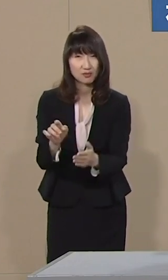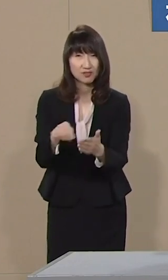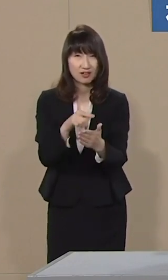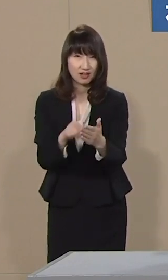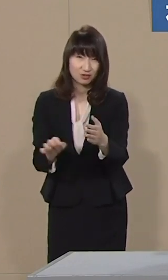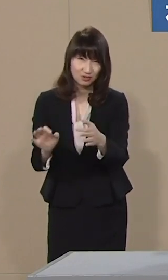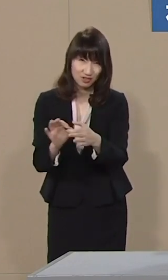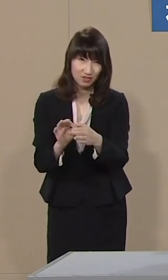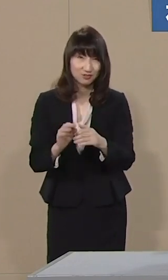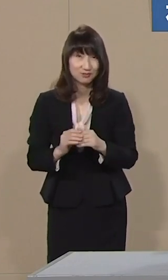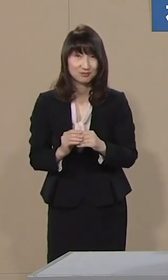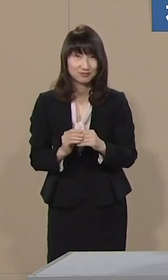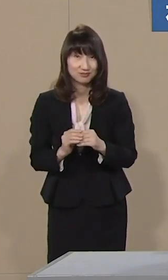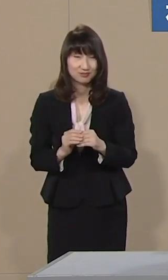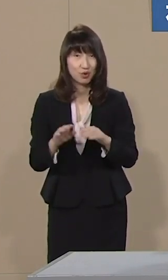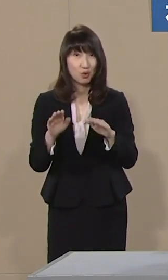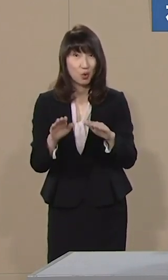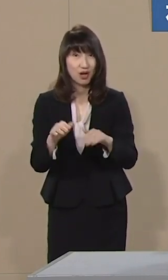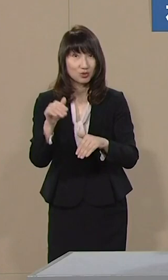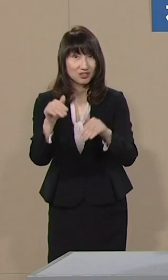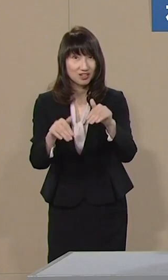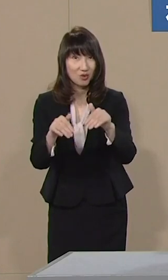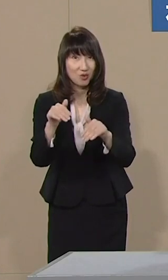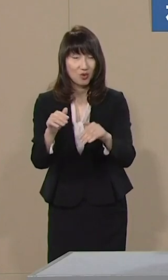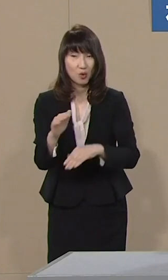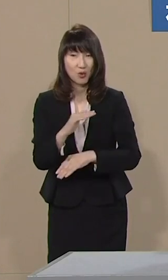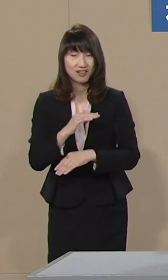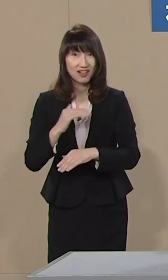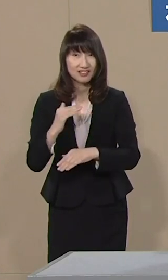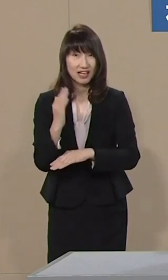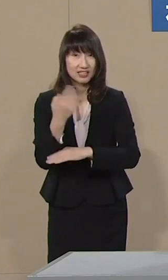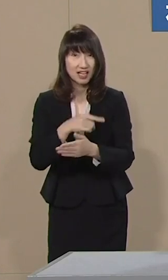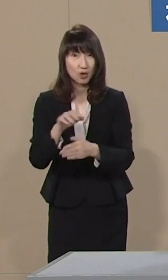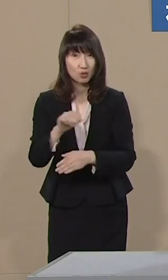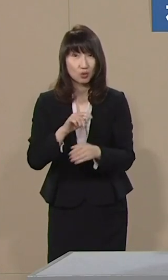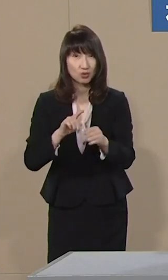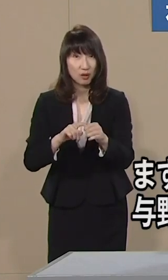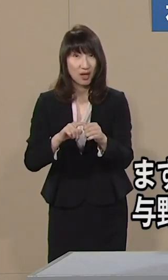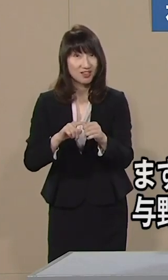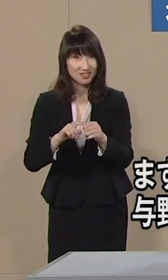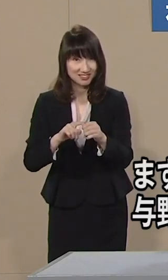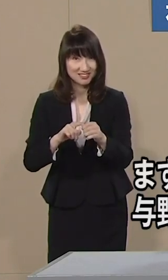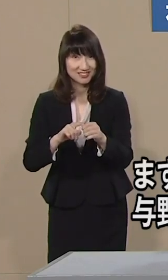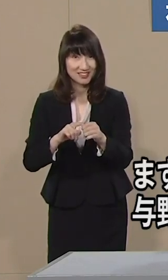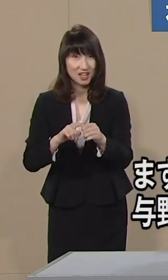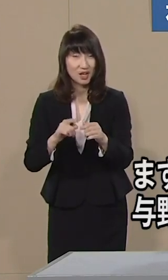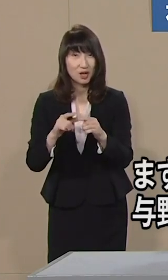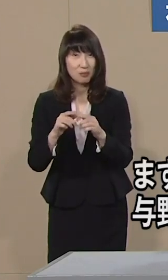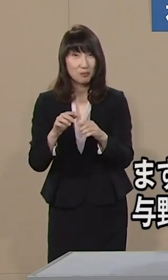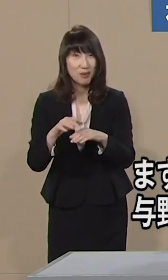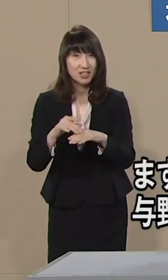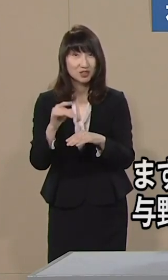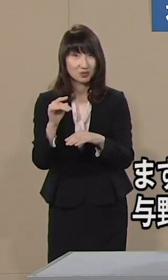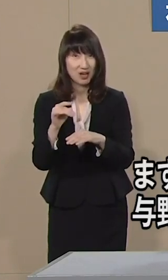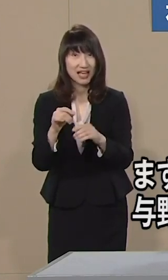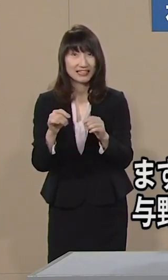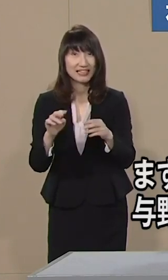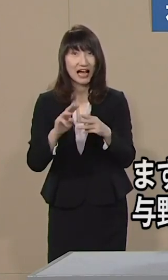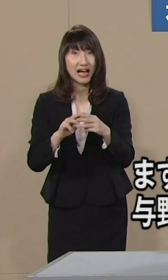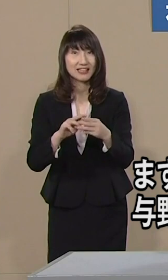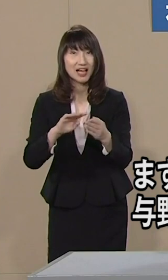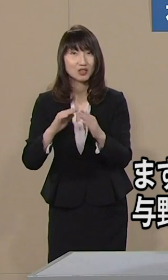からの脱却の道です今回の選挙私たちが政権を取るための第一歩まずは永田町の空気は一切読ま